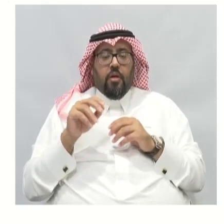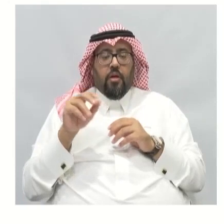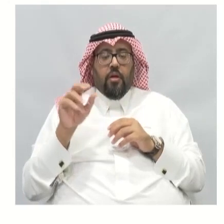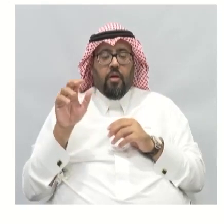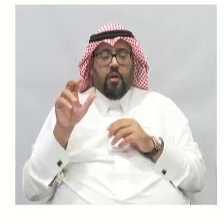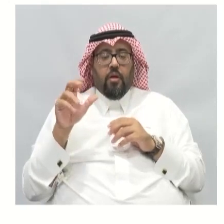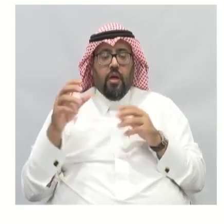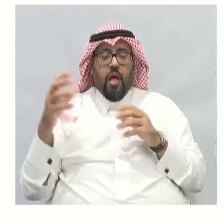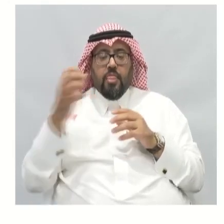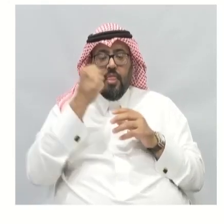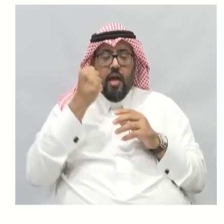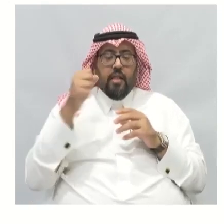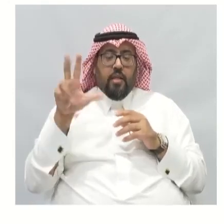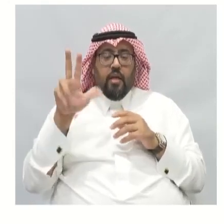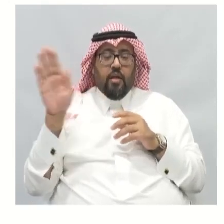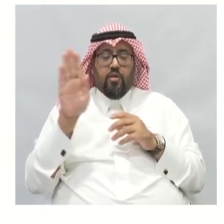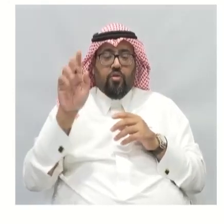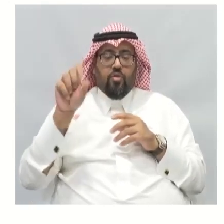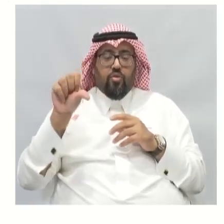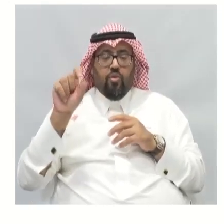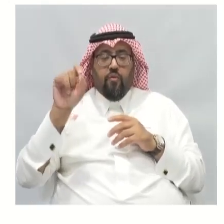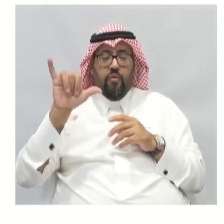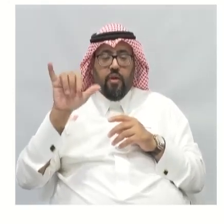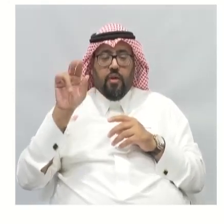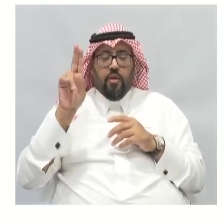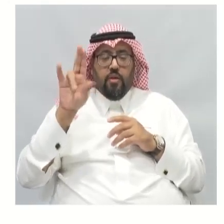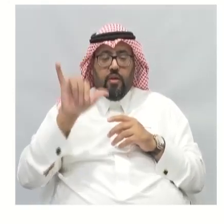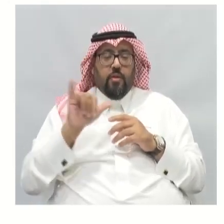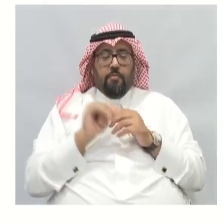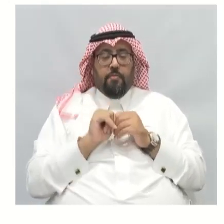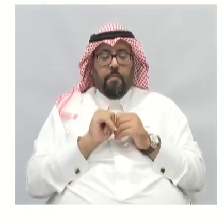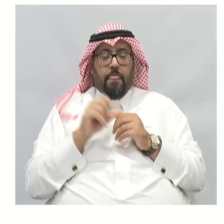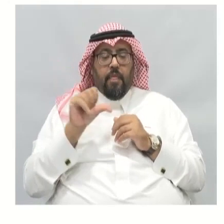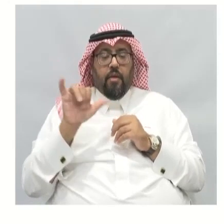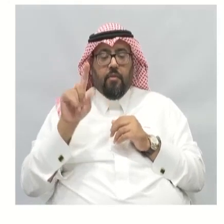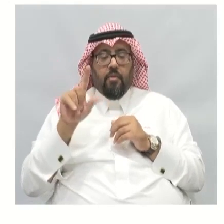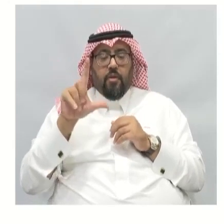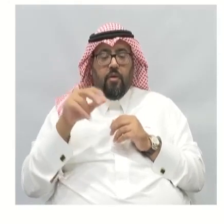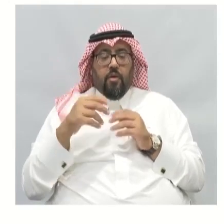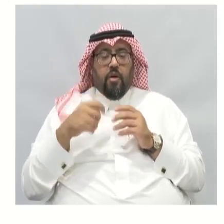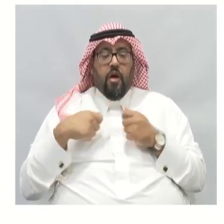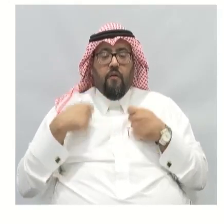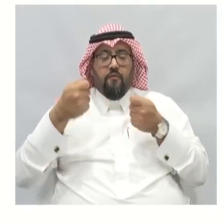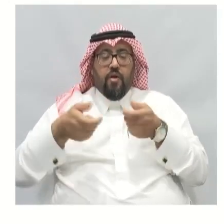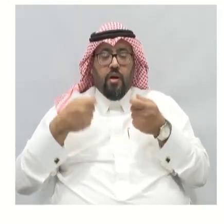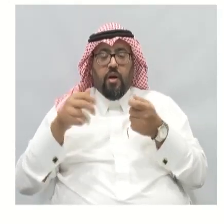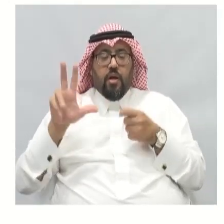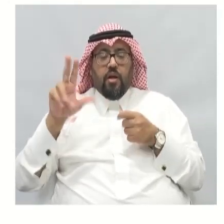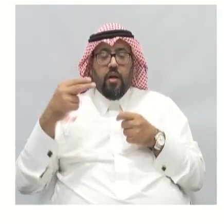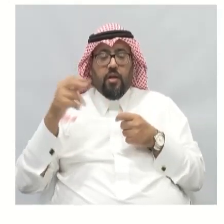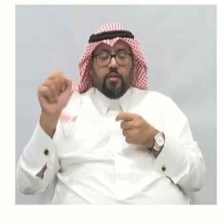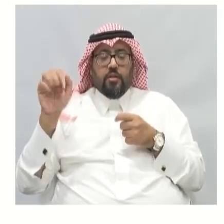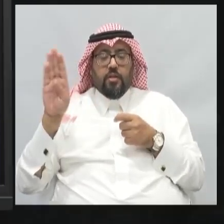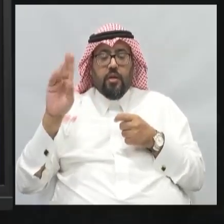ماذا احسنتم الاتحاد السوفيتي ويبلغ معدل الانفاق العسكري فيها